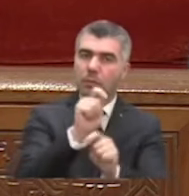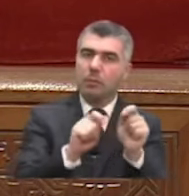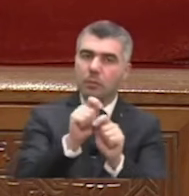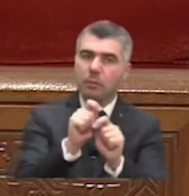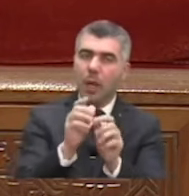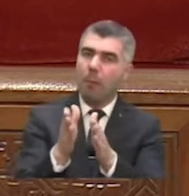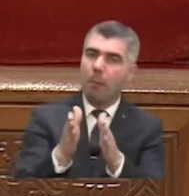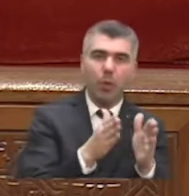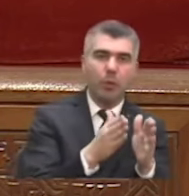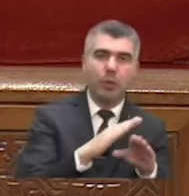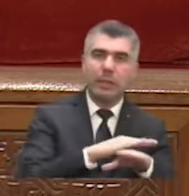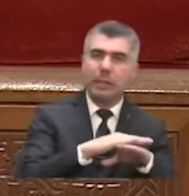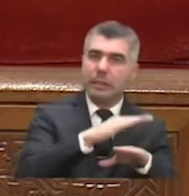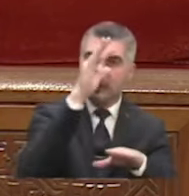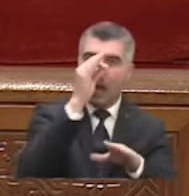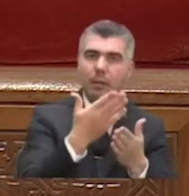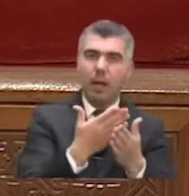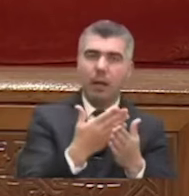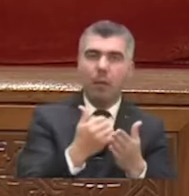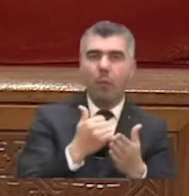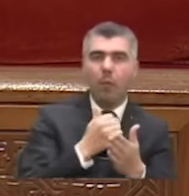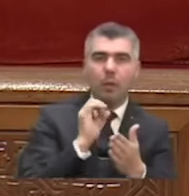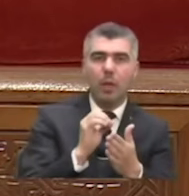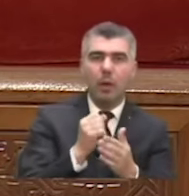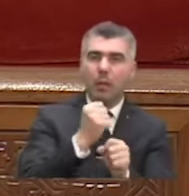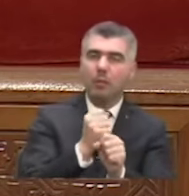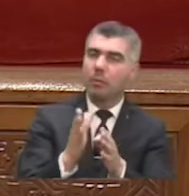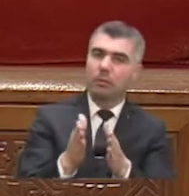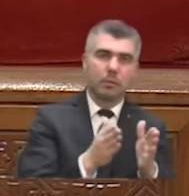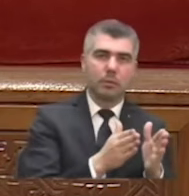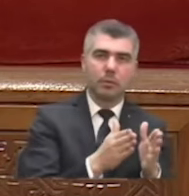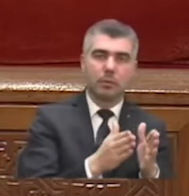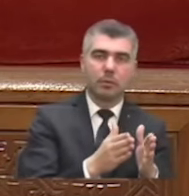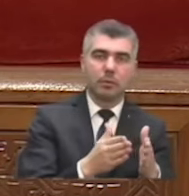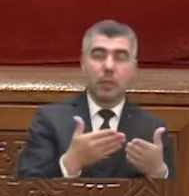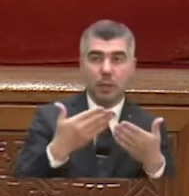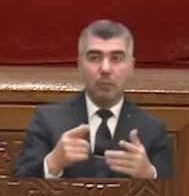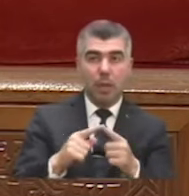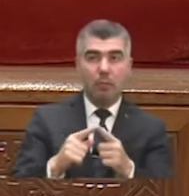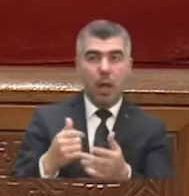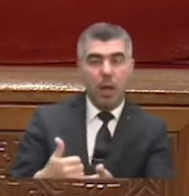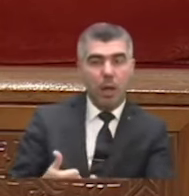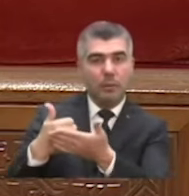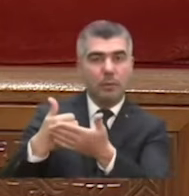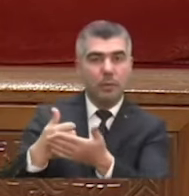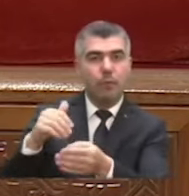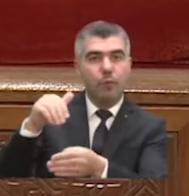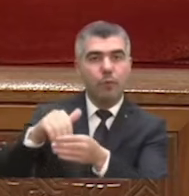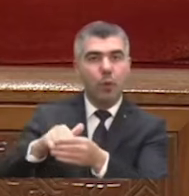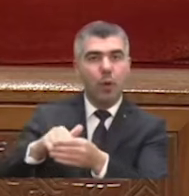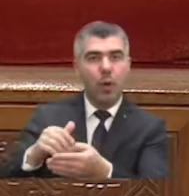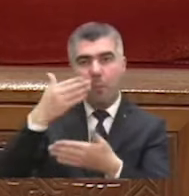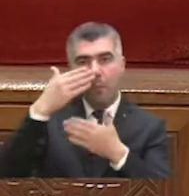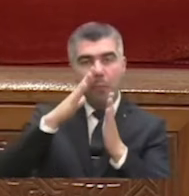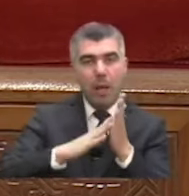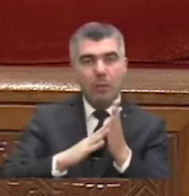نوضعوا الحسابات السياسية الضيقة والمصالح الشخصية ما نشتغلوش عليها. هذه التمويلات بغينا تعرف واحد الأثر على أرض الواقع